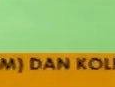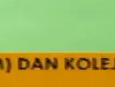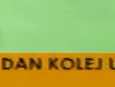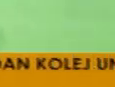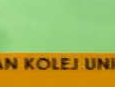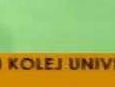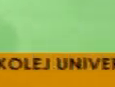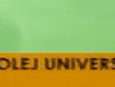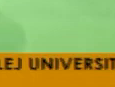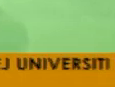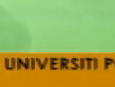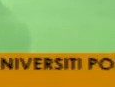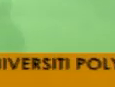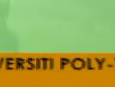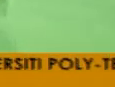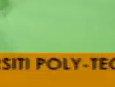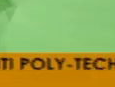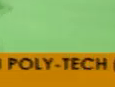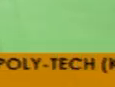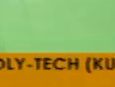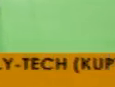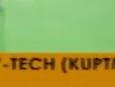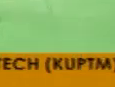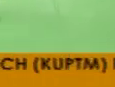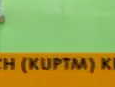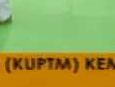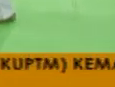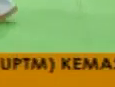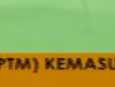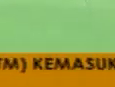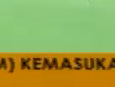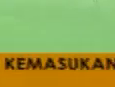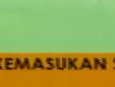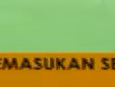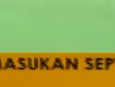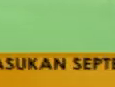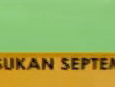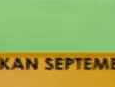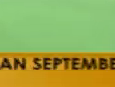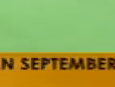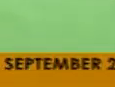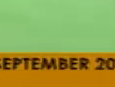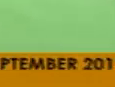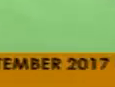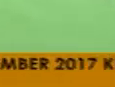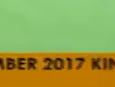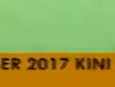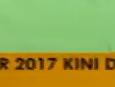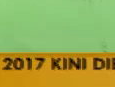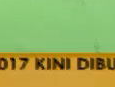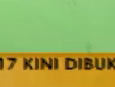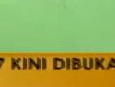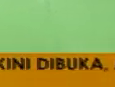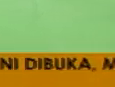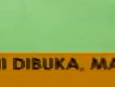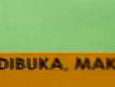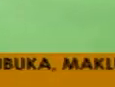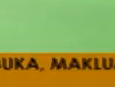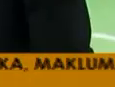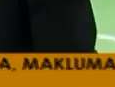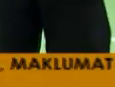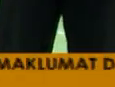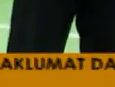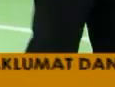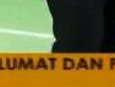diteruskan dengan aksi seorang lagi juara dunia, Siti Rahmah Muhammad Nasir yang mengungguli kelas E-Puteri. Olahragawati kebangsaan 2016